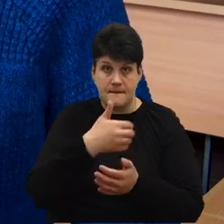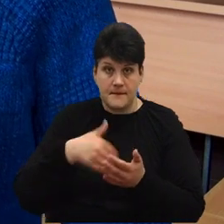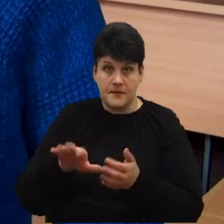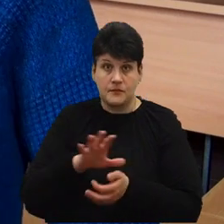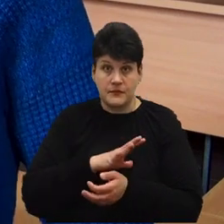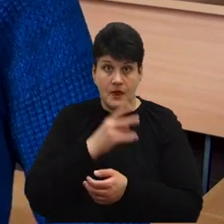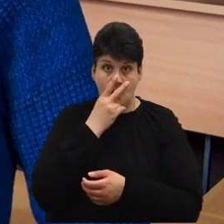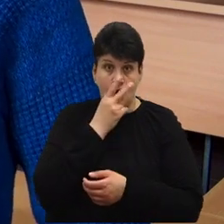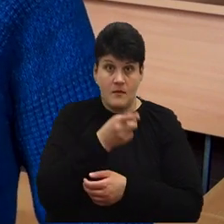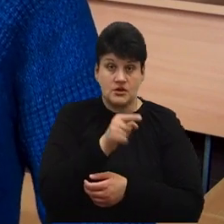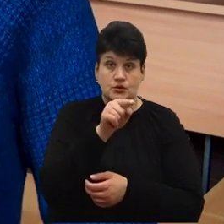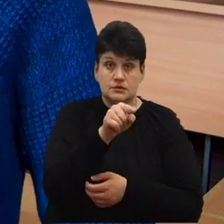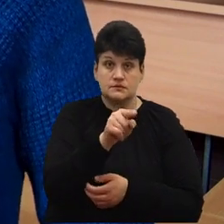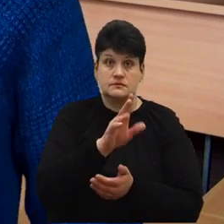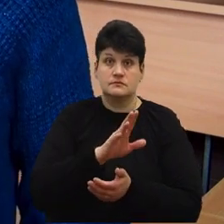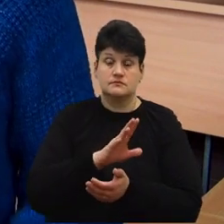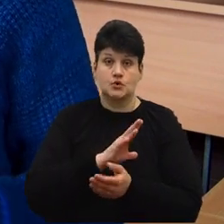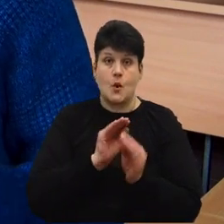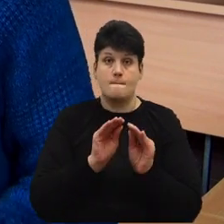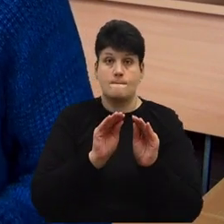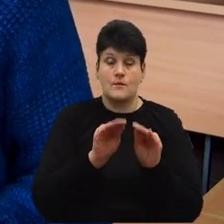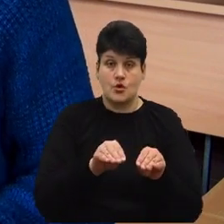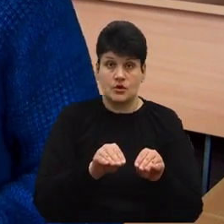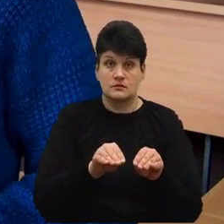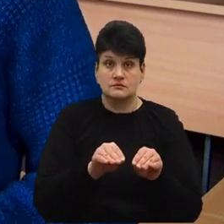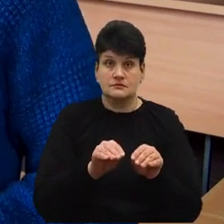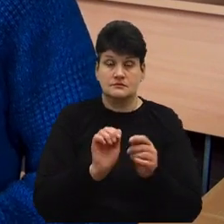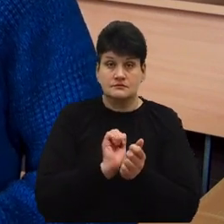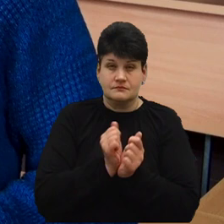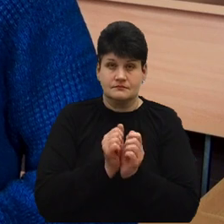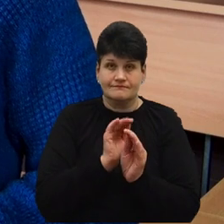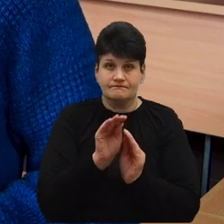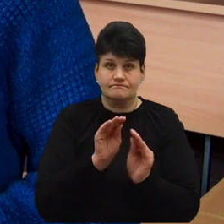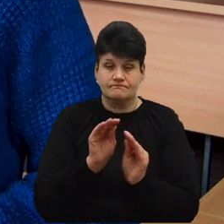і побачили, що там покладено досить щільно